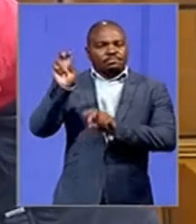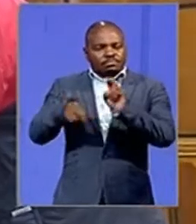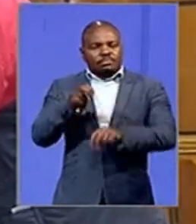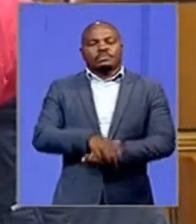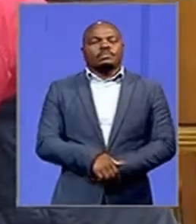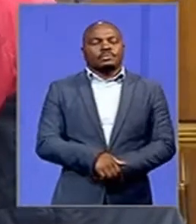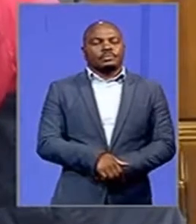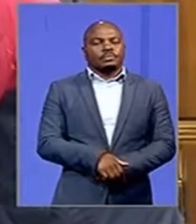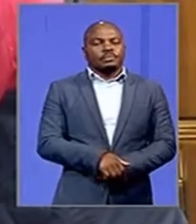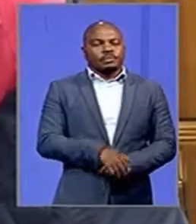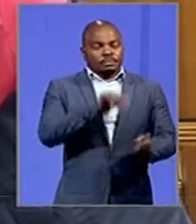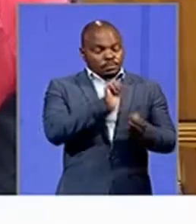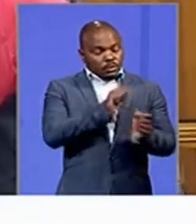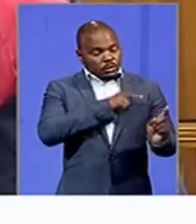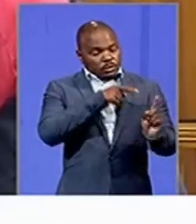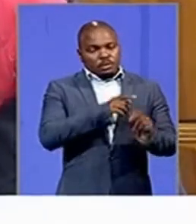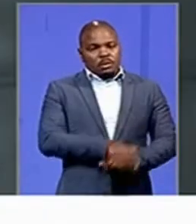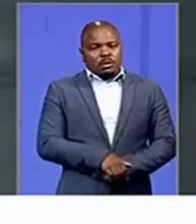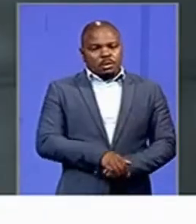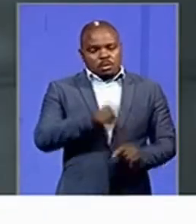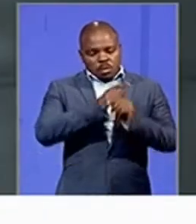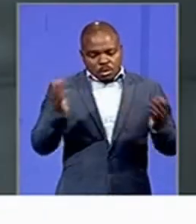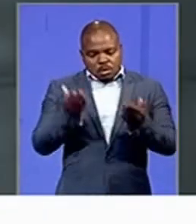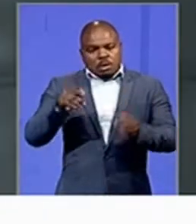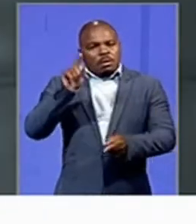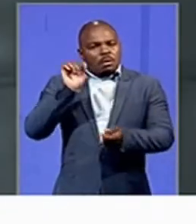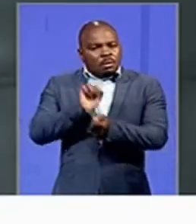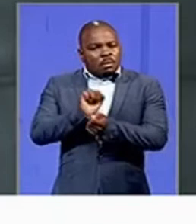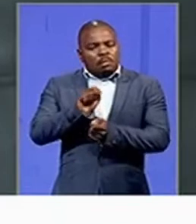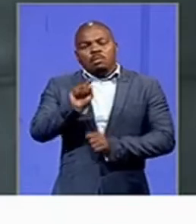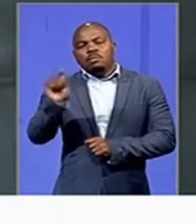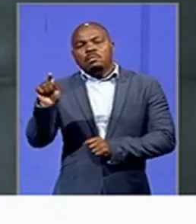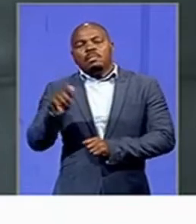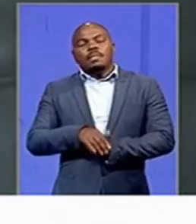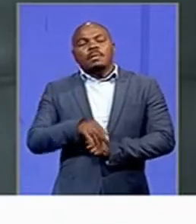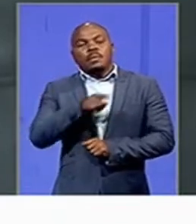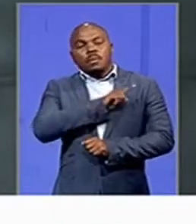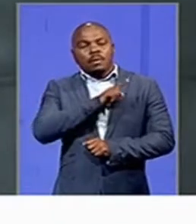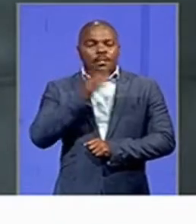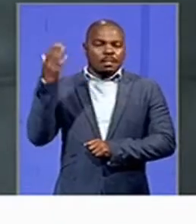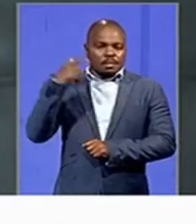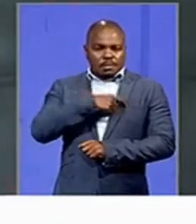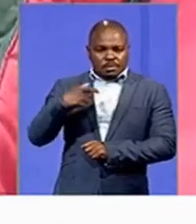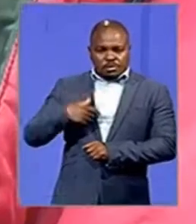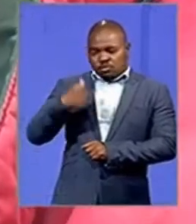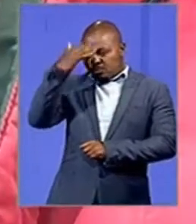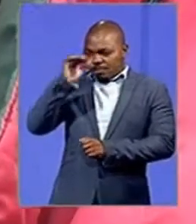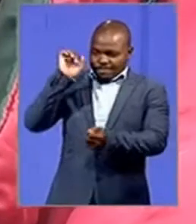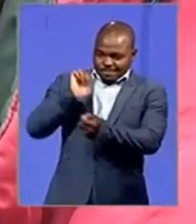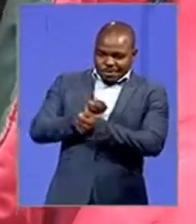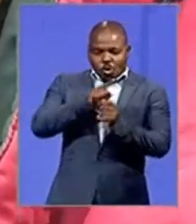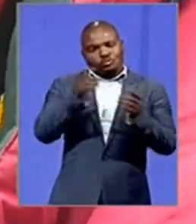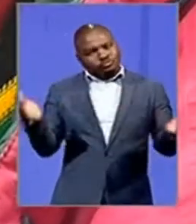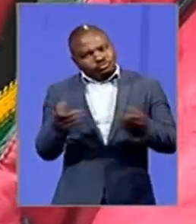o latofatšwa ka go tlhotlheletša dikgaruru morago ga gore mopresidente wa maloba Jacob Zuma latlhelwe ntlwanaswiswi. Mogasi wa peleng